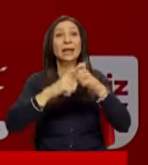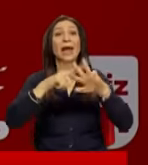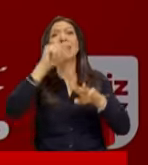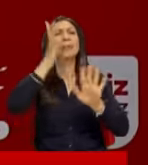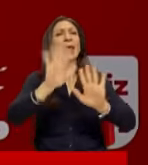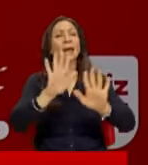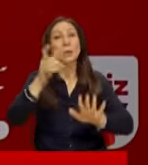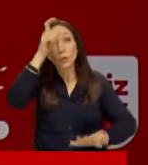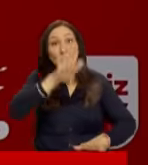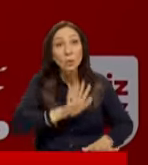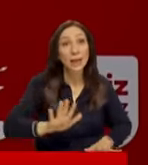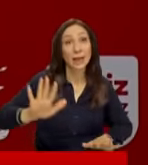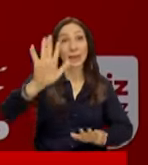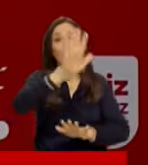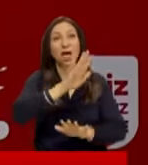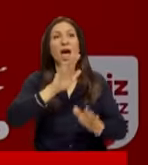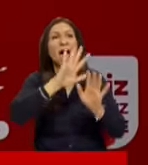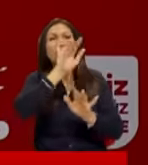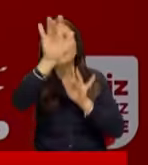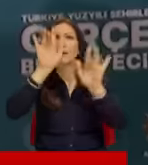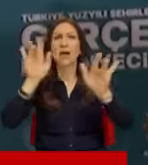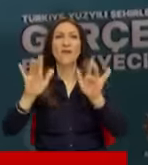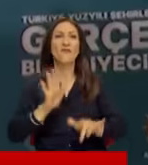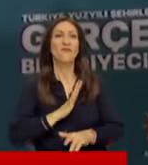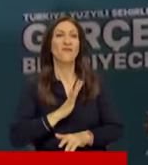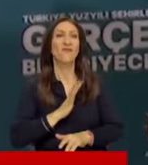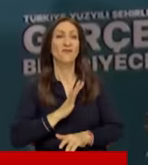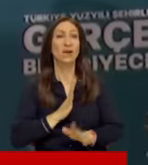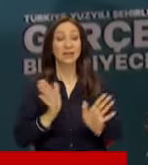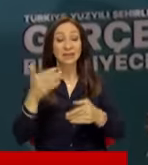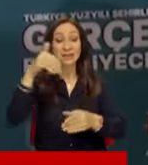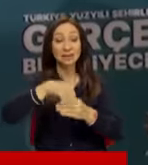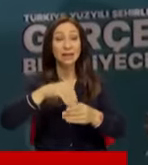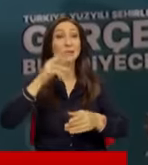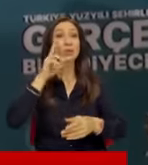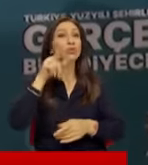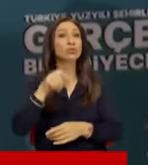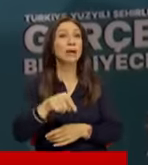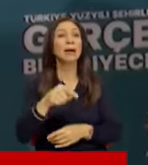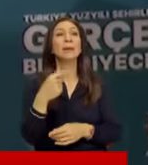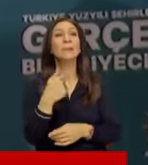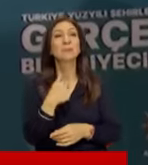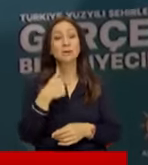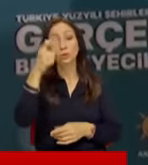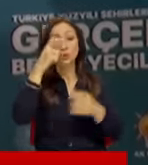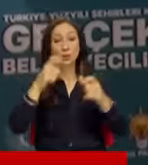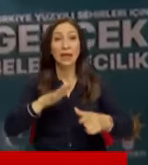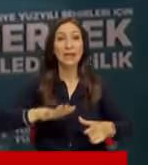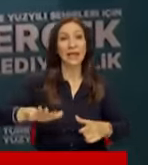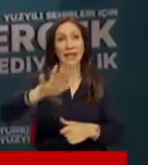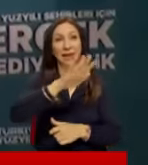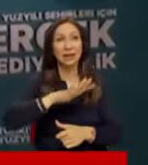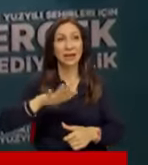değil, Türkiye'nin her köşesinde vardır. Sandık sonuçları bize ülkemiz